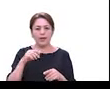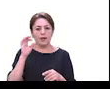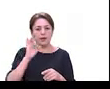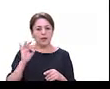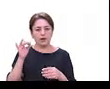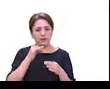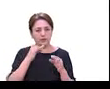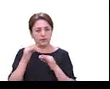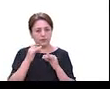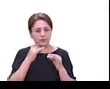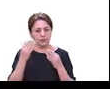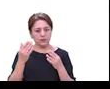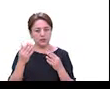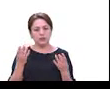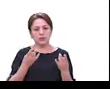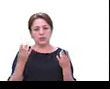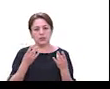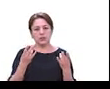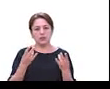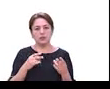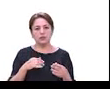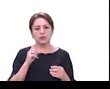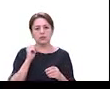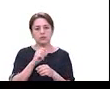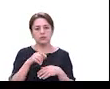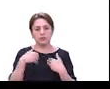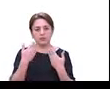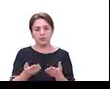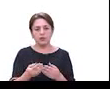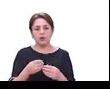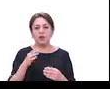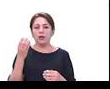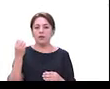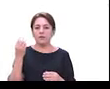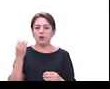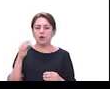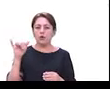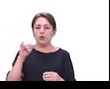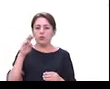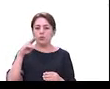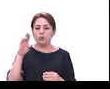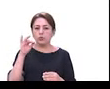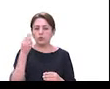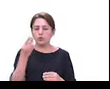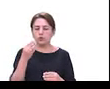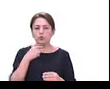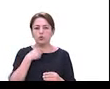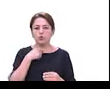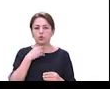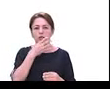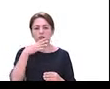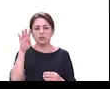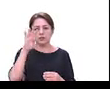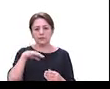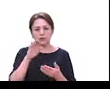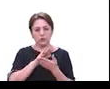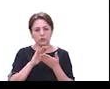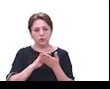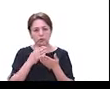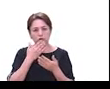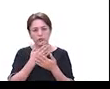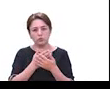bahslashish topshirilgan. Va shu bilan birga undosh tovushlarni jadvalga joylashtirish ham